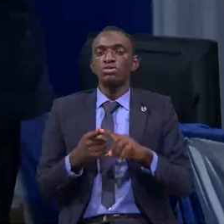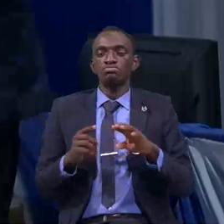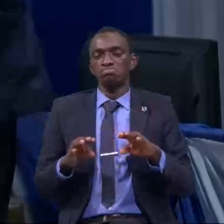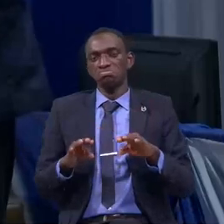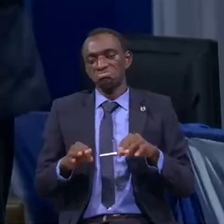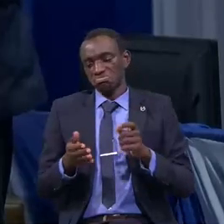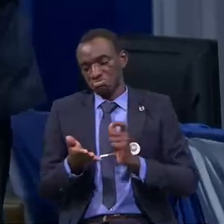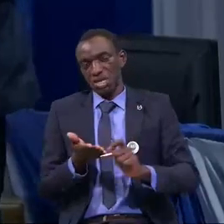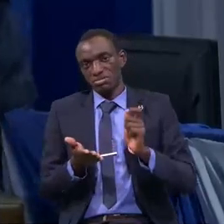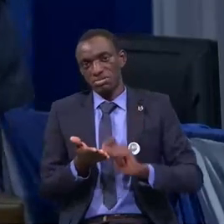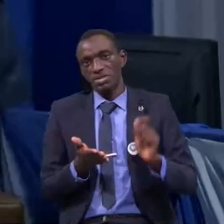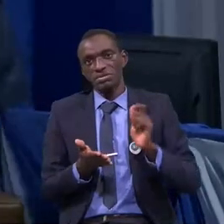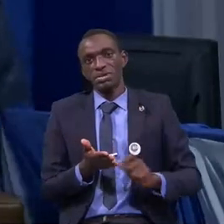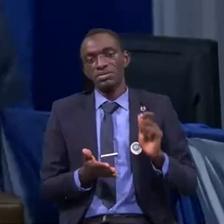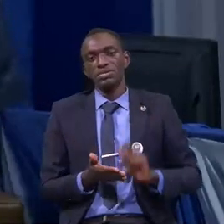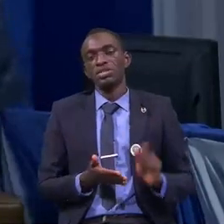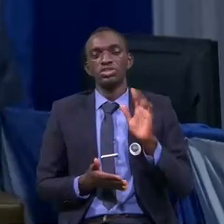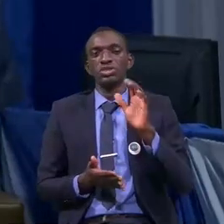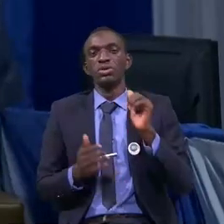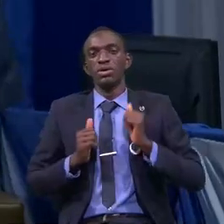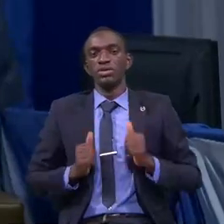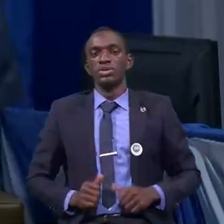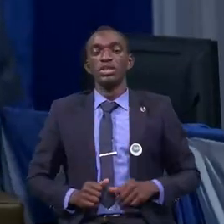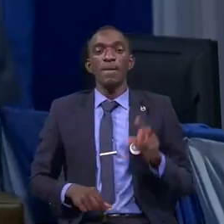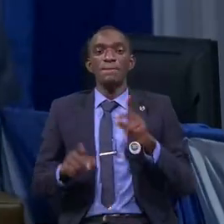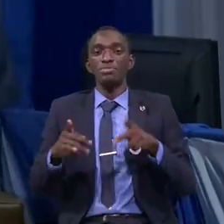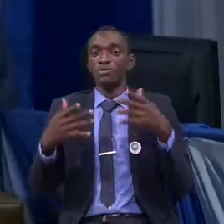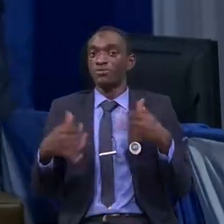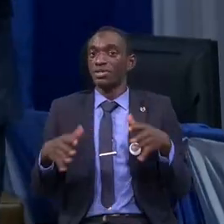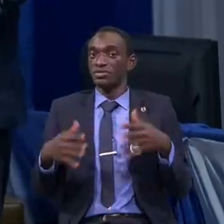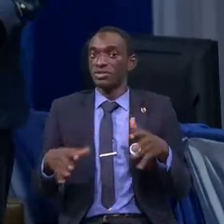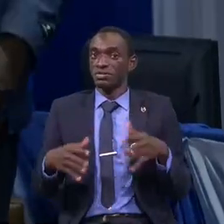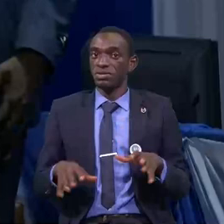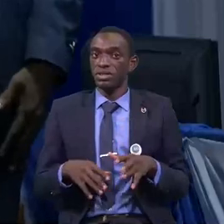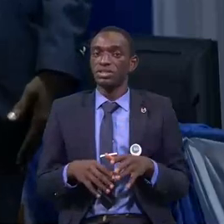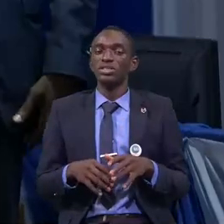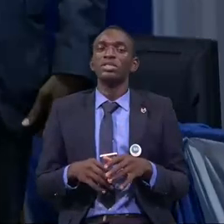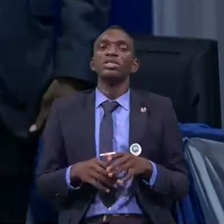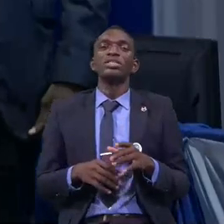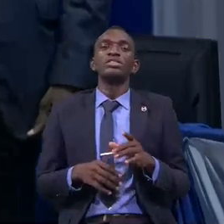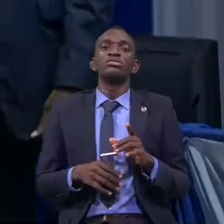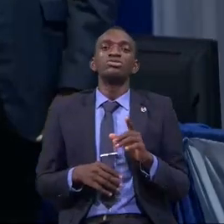Vous donnez votre adresse. Et ceux qui ont fini, et les croyants qui sont là,